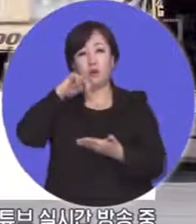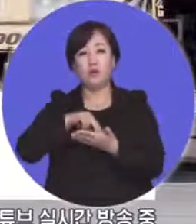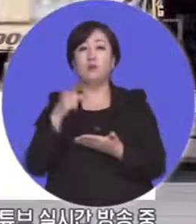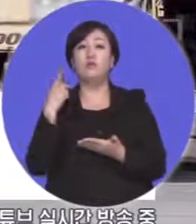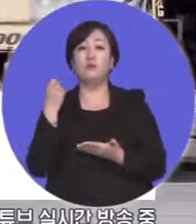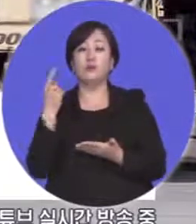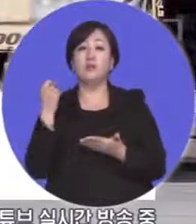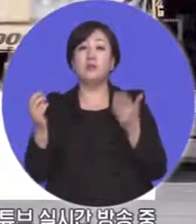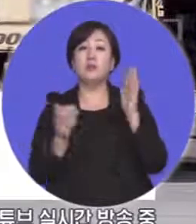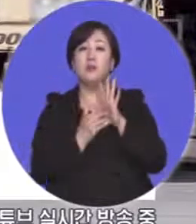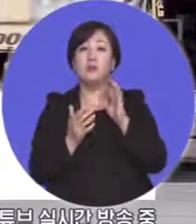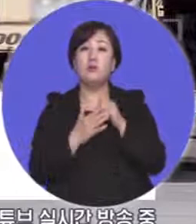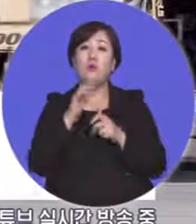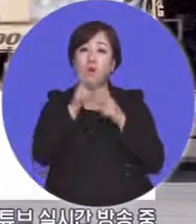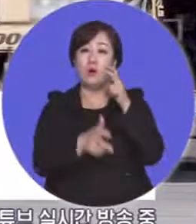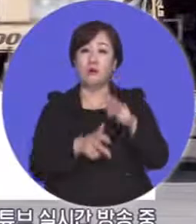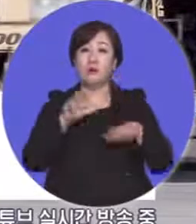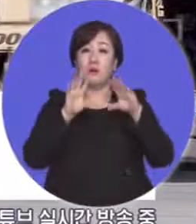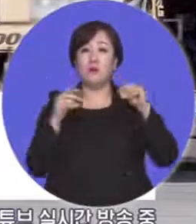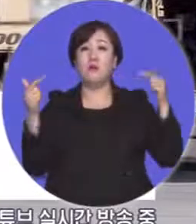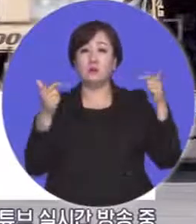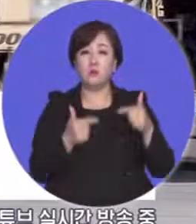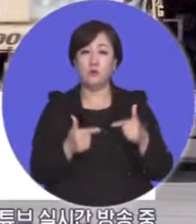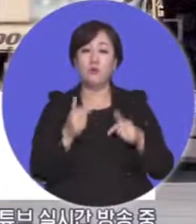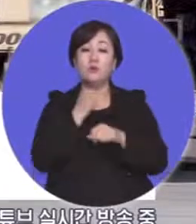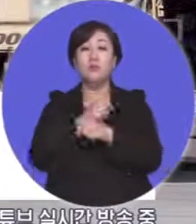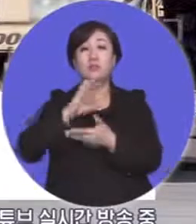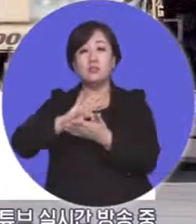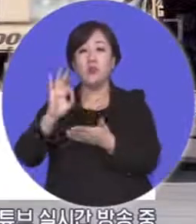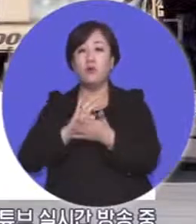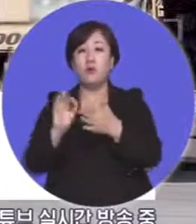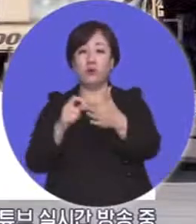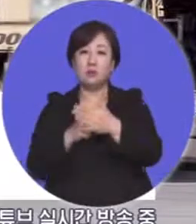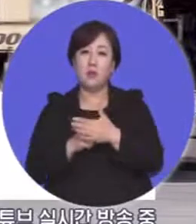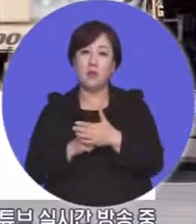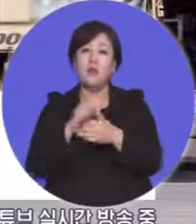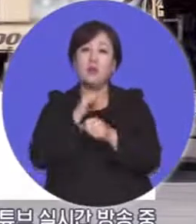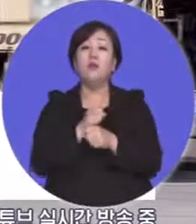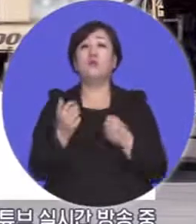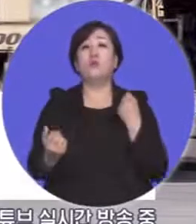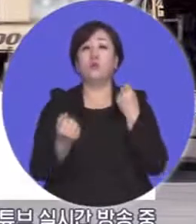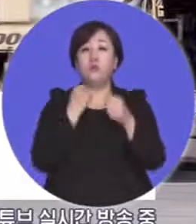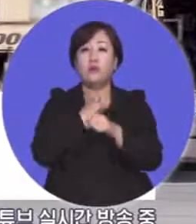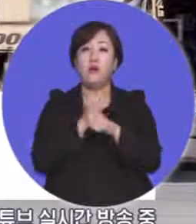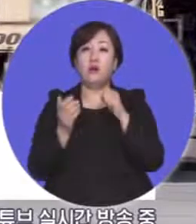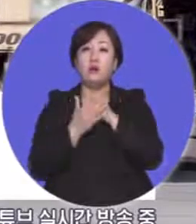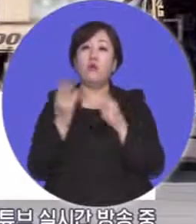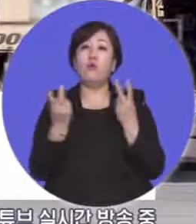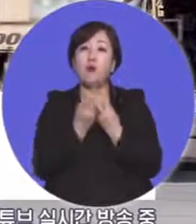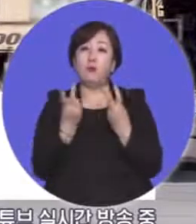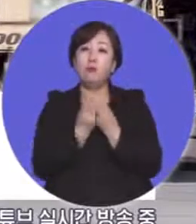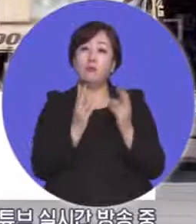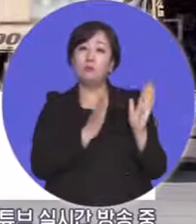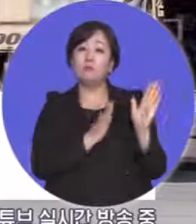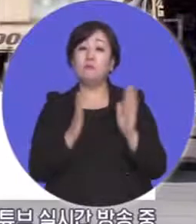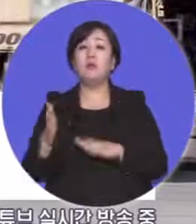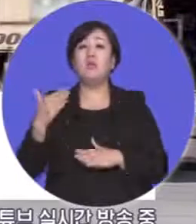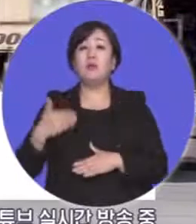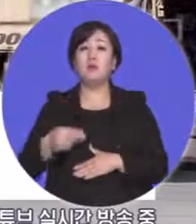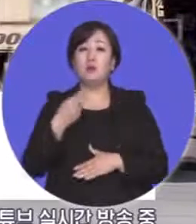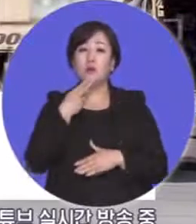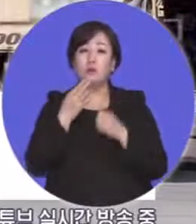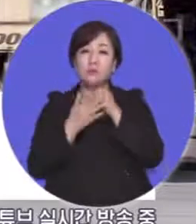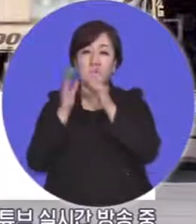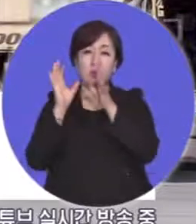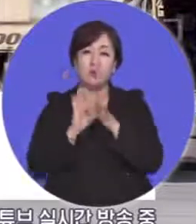나왔습니다. 가동률을 줄이고 비용을 쥐어짜는 비상 경영에도 불구하고 뾰족한 돌파구를 찾지 못한 채